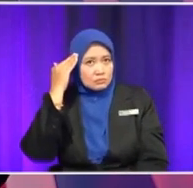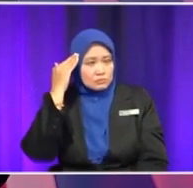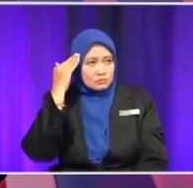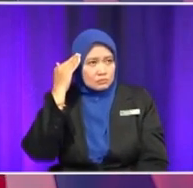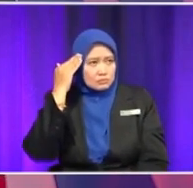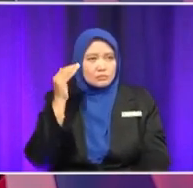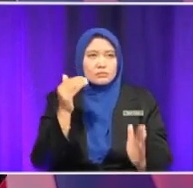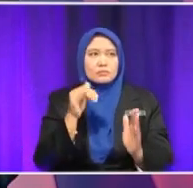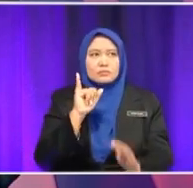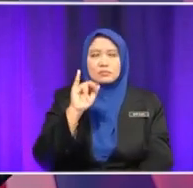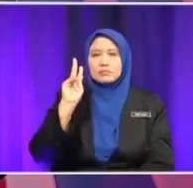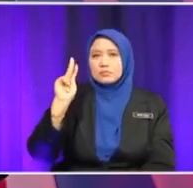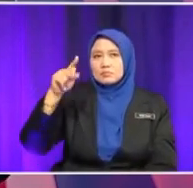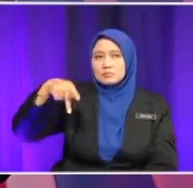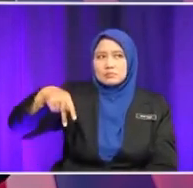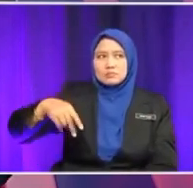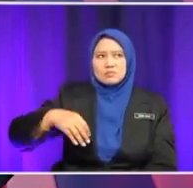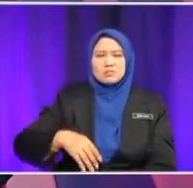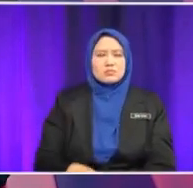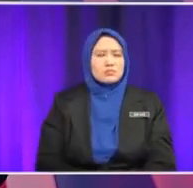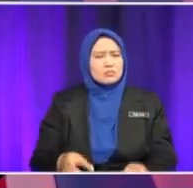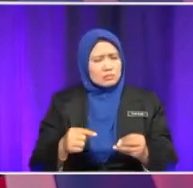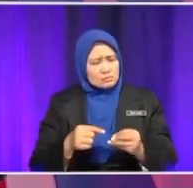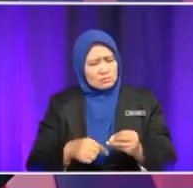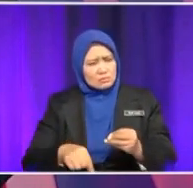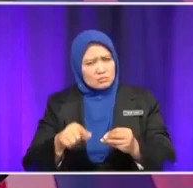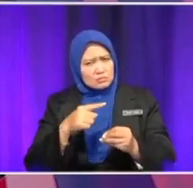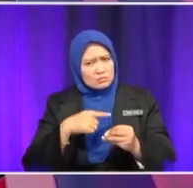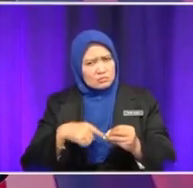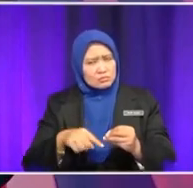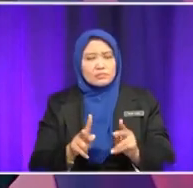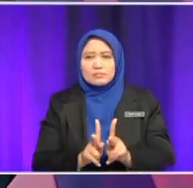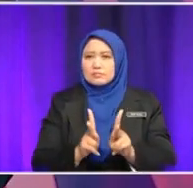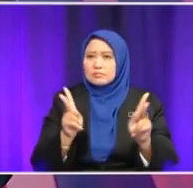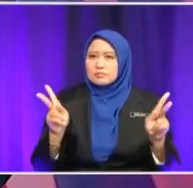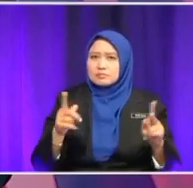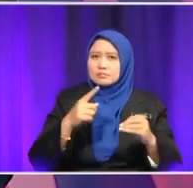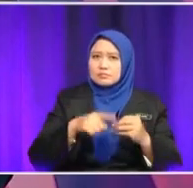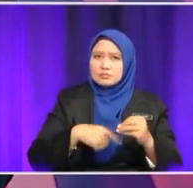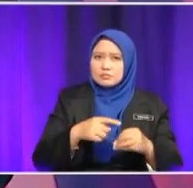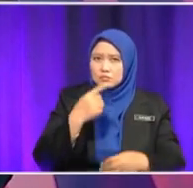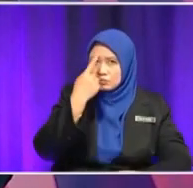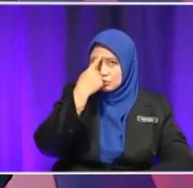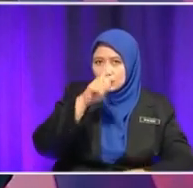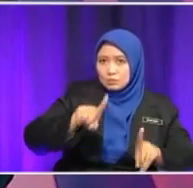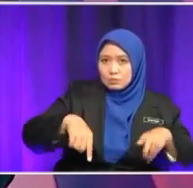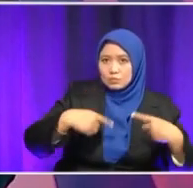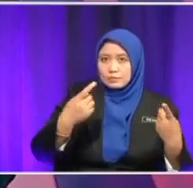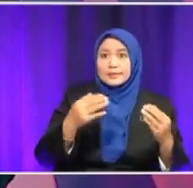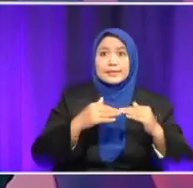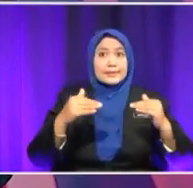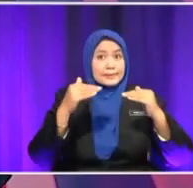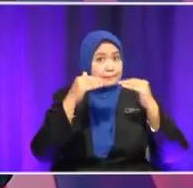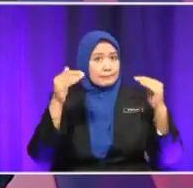kecerdasan berbahagia ini memang sangat-sangat penting untuk ke jurusan aliran ketika tan 4 Oke